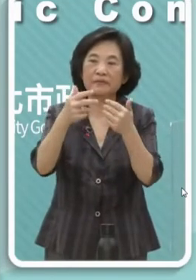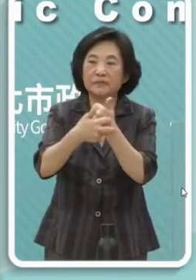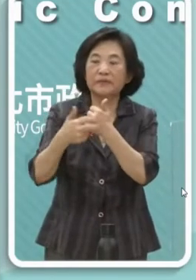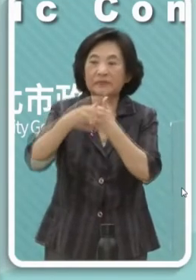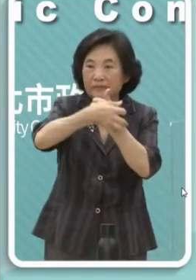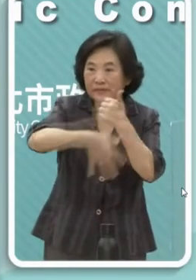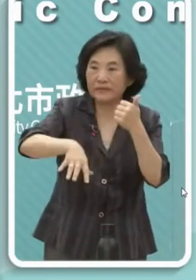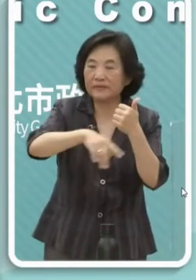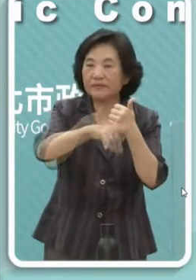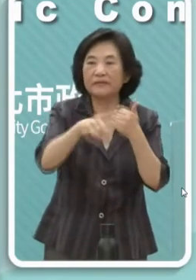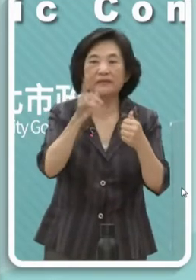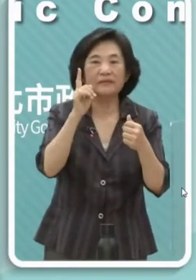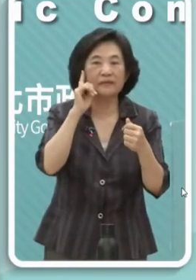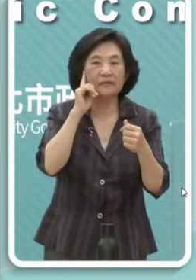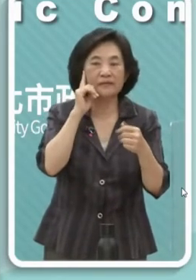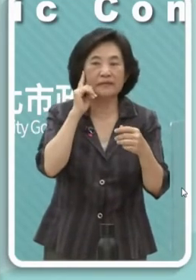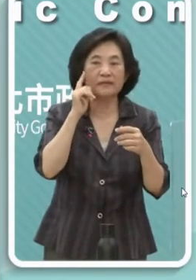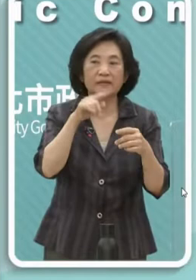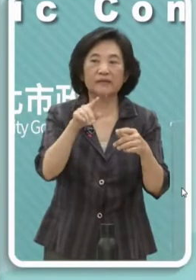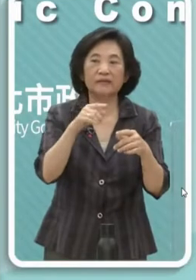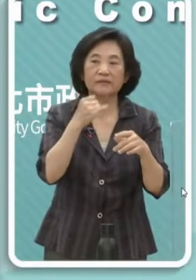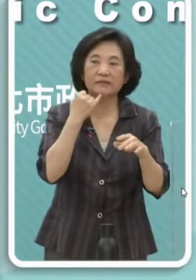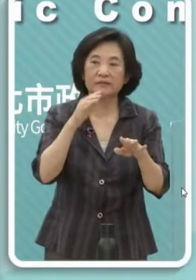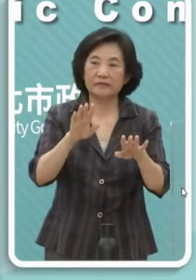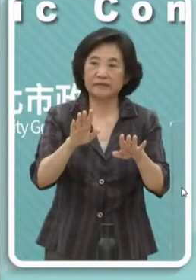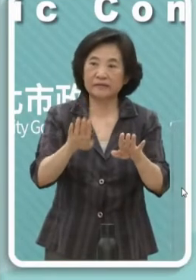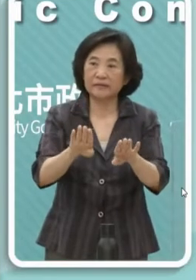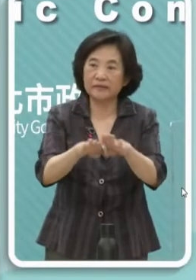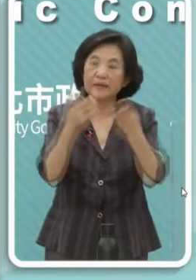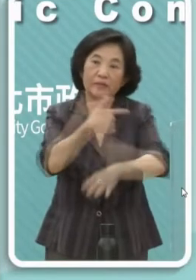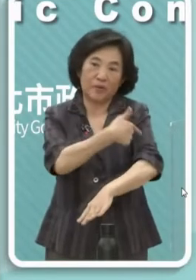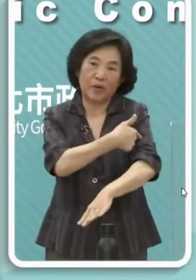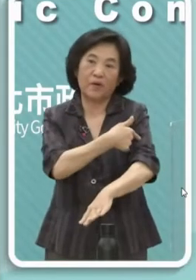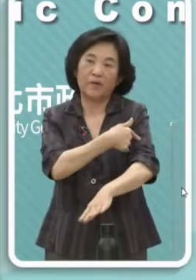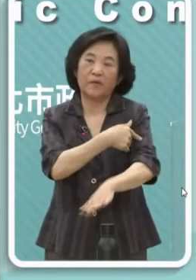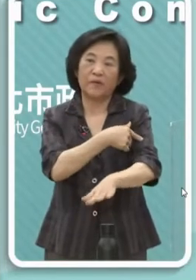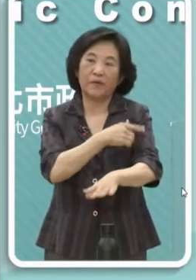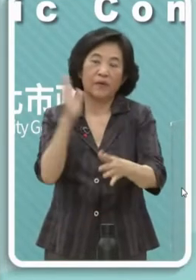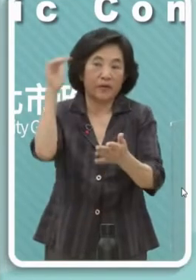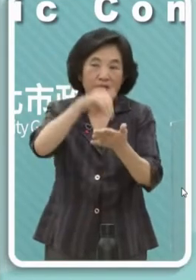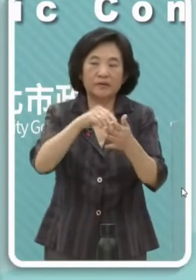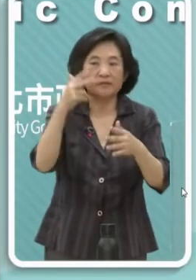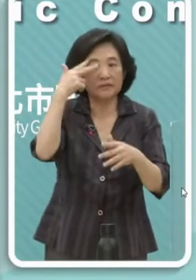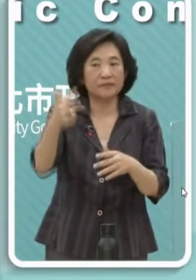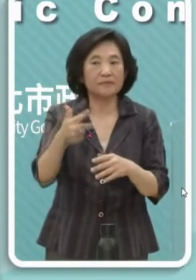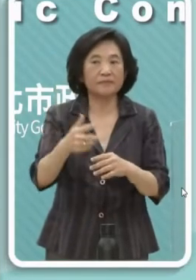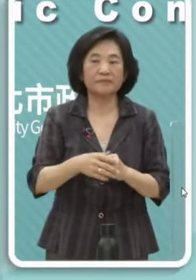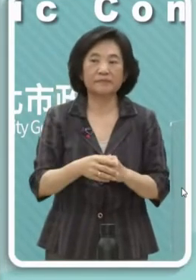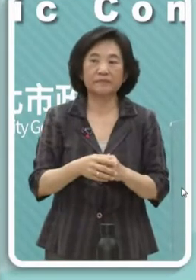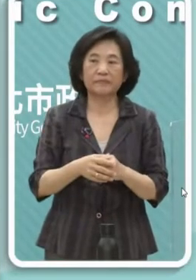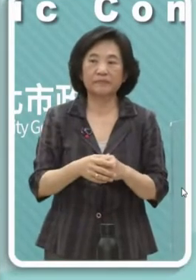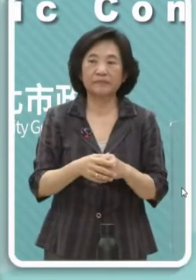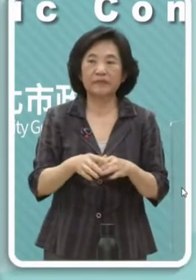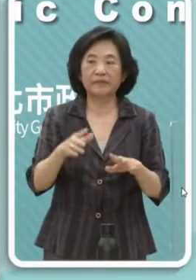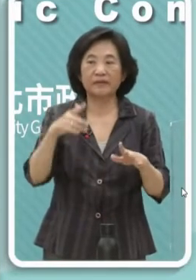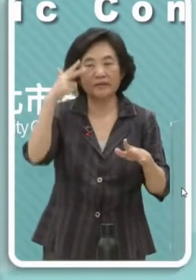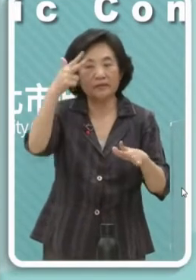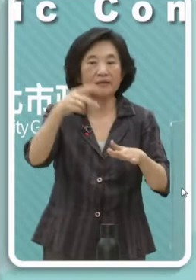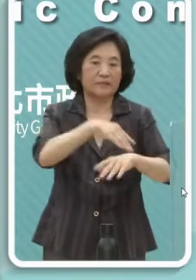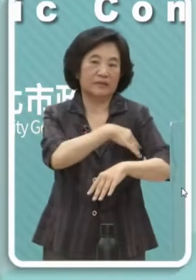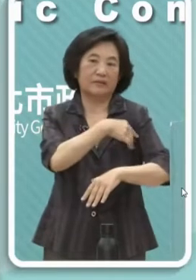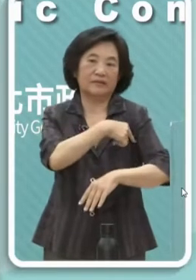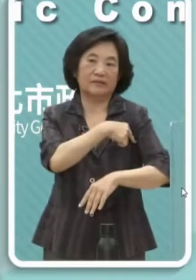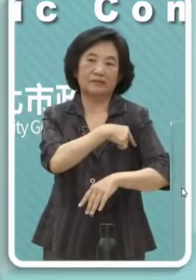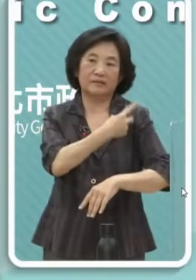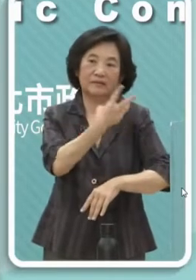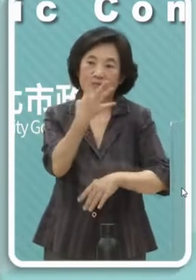跟教育局合作哈。我们从市场从今天开打哈，到下个礼拜，市场下个礼拜只有4天而已啊，所以我们会